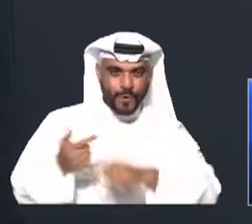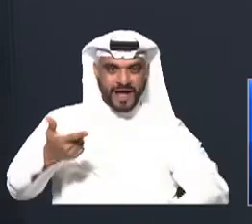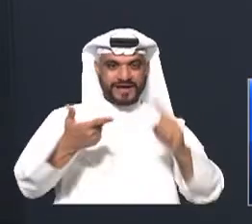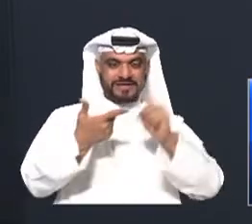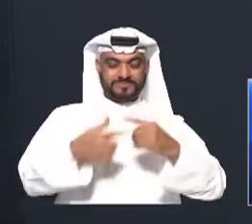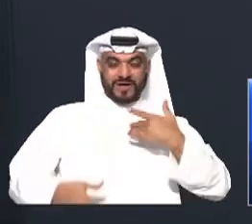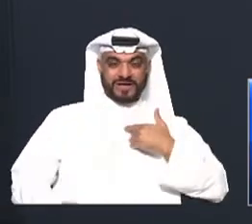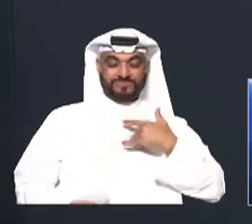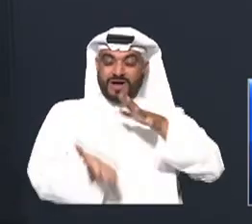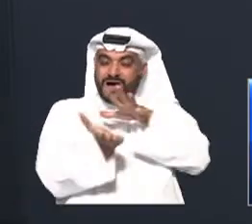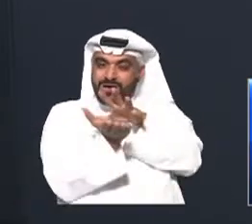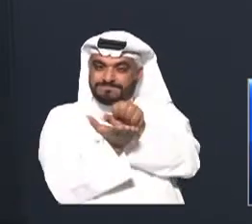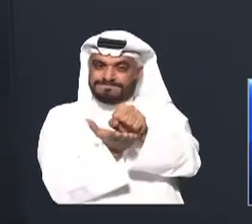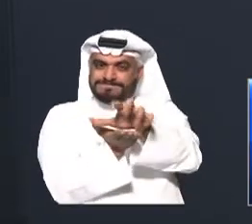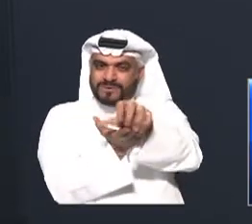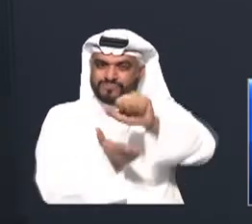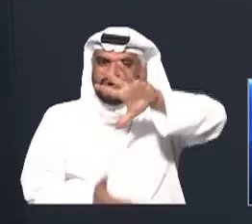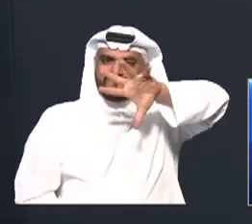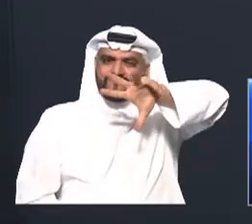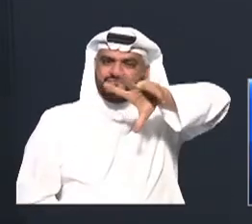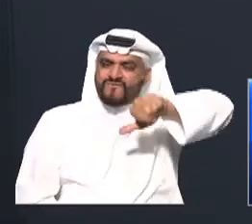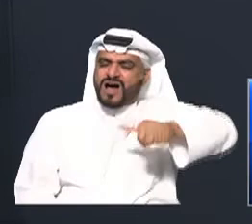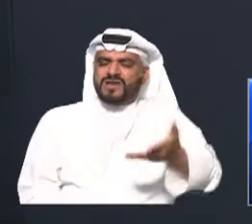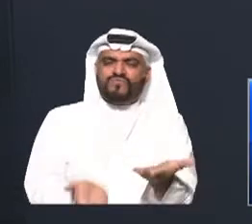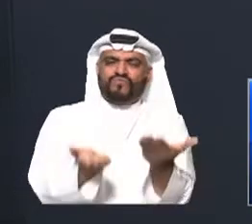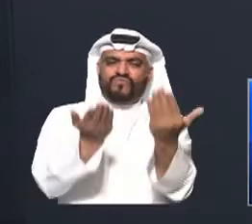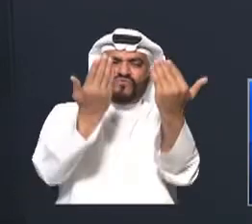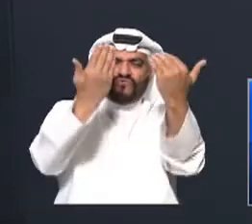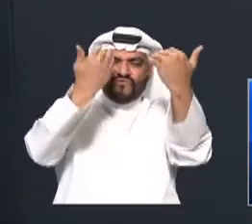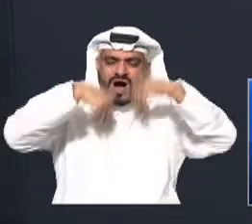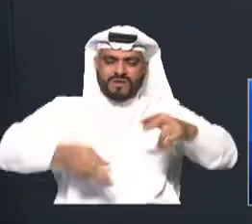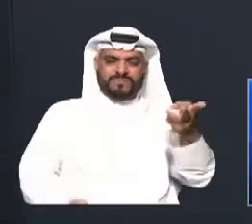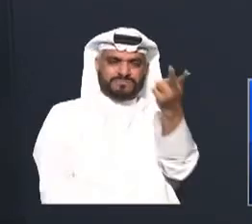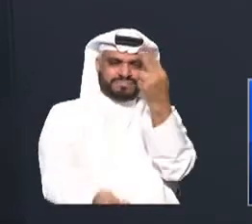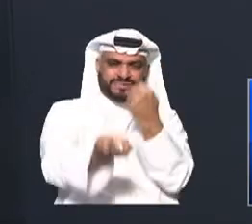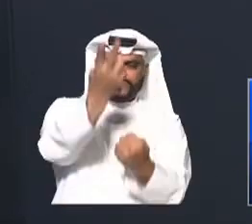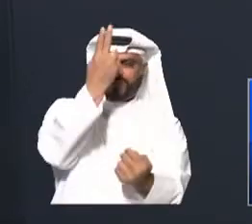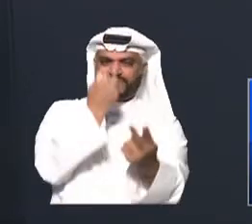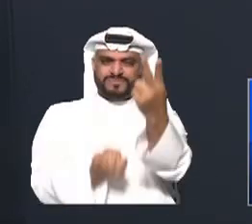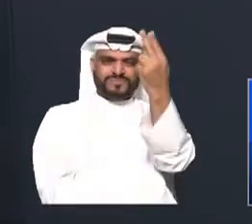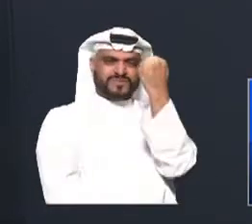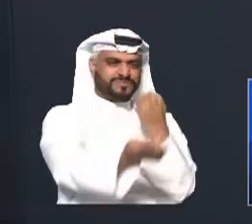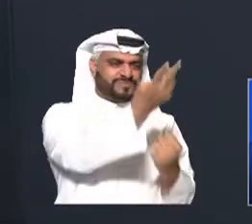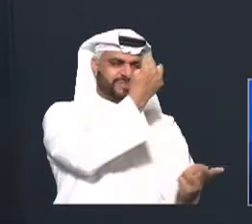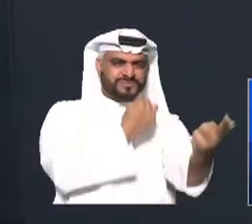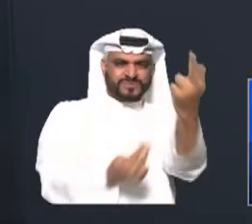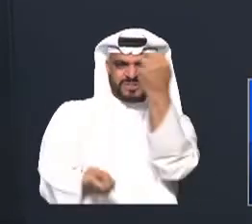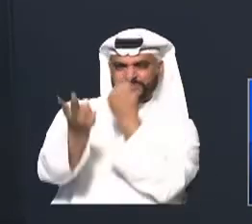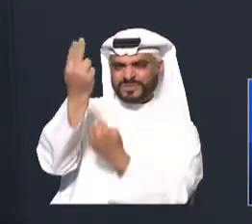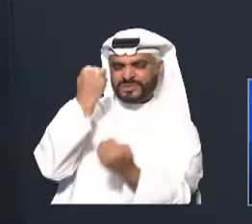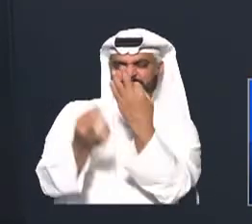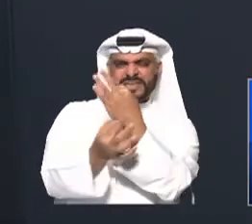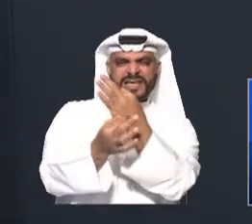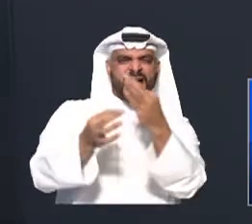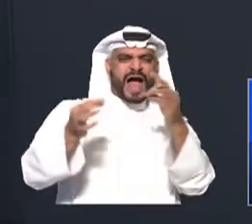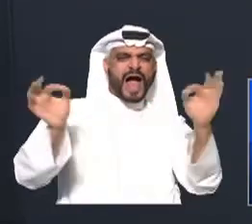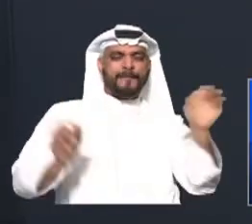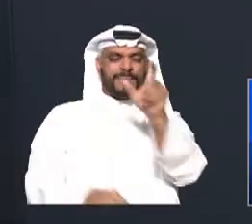مكنته من سرقة الأرض والشجر والماء والحجر والسلاح التقليدي والأبيض الذي بيد